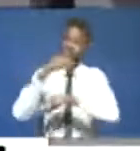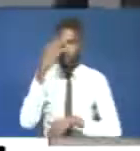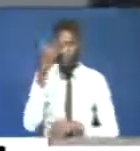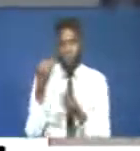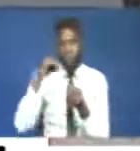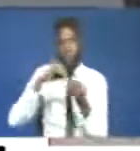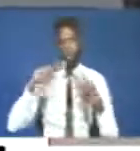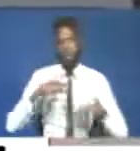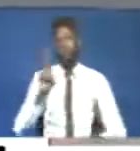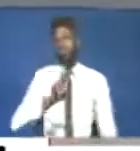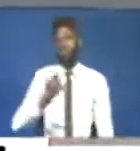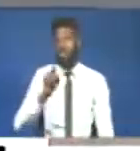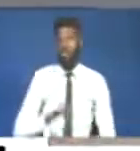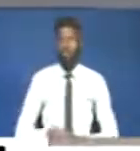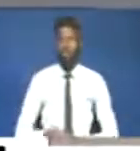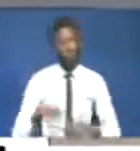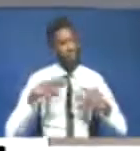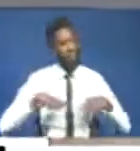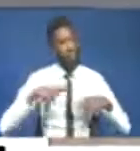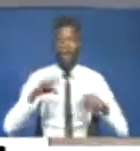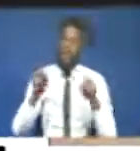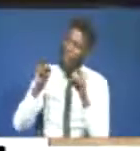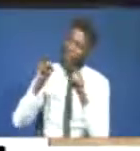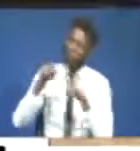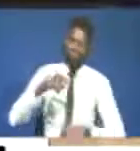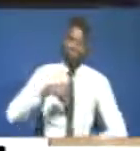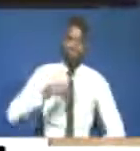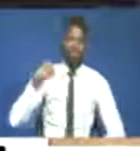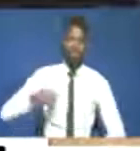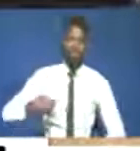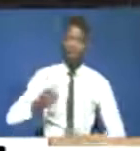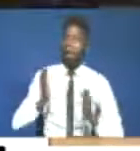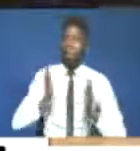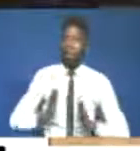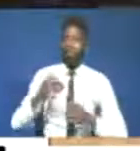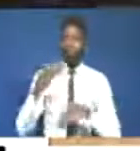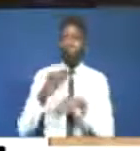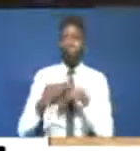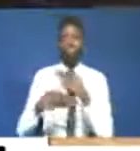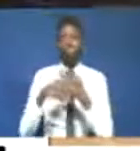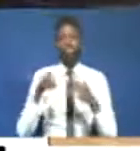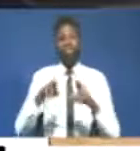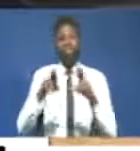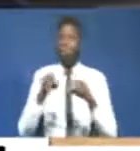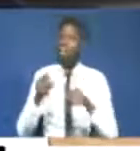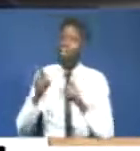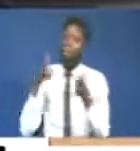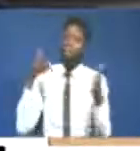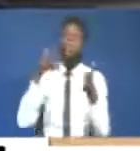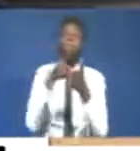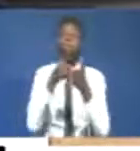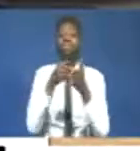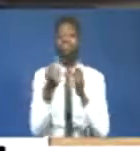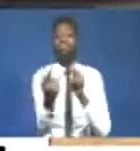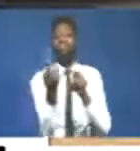Wakazi walimshutumu mwanakandarasi wa Uchina ambaye anakarabati barabara hiyo kwa kufunga upande mmoja